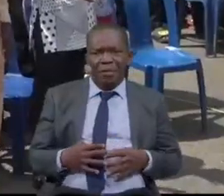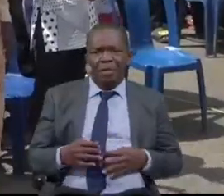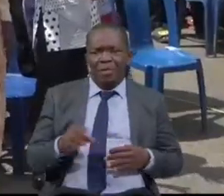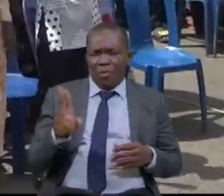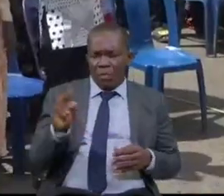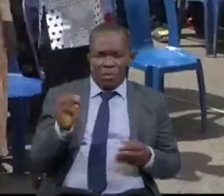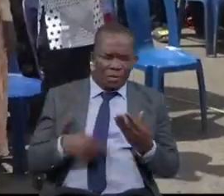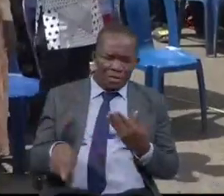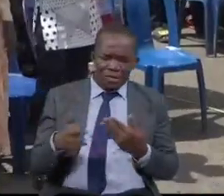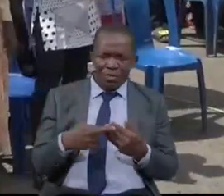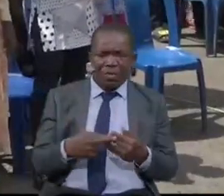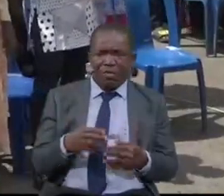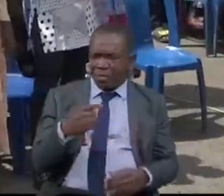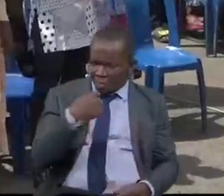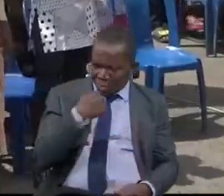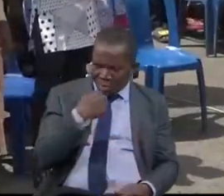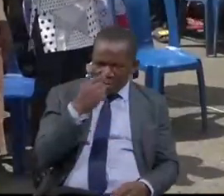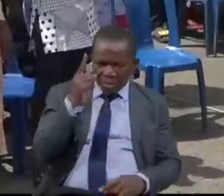à ceux que tu as offensés.